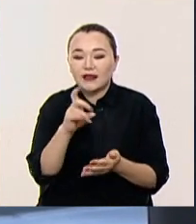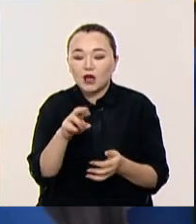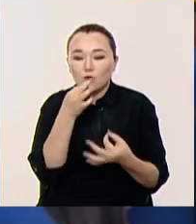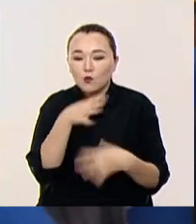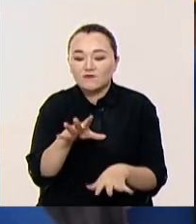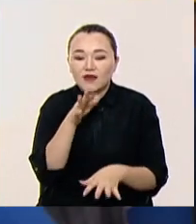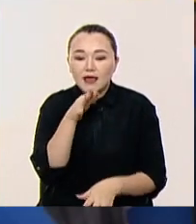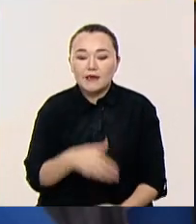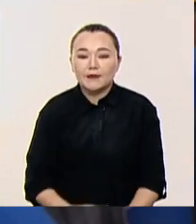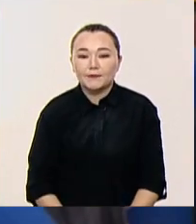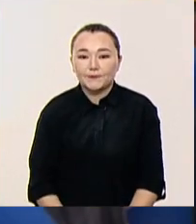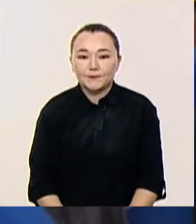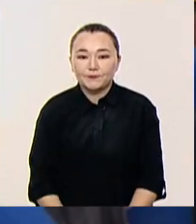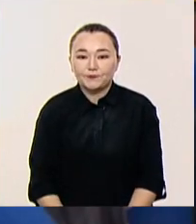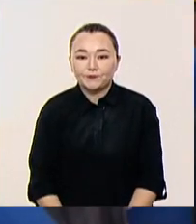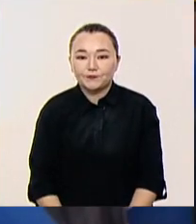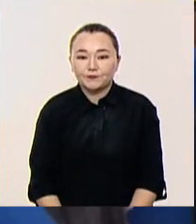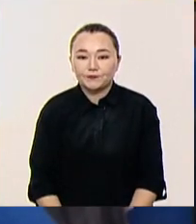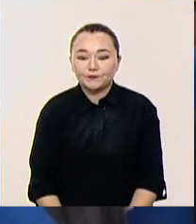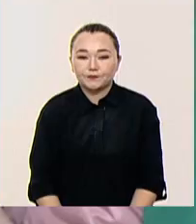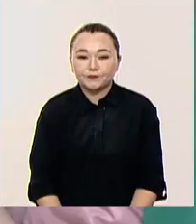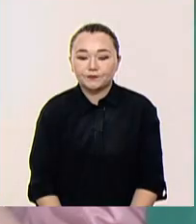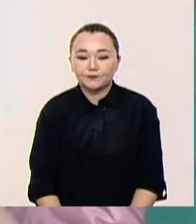время Полина булава информбюро